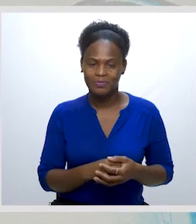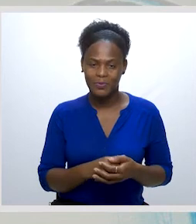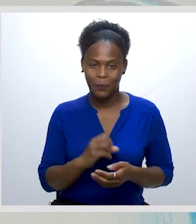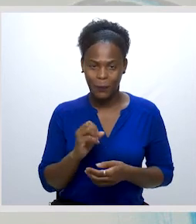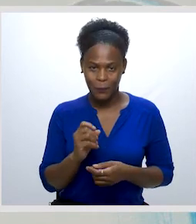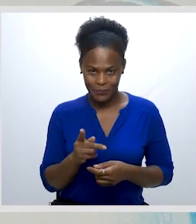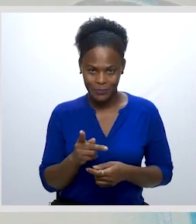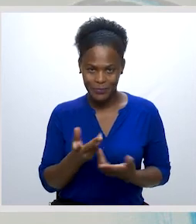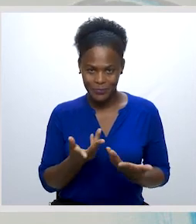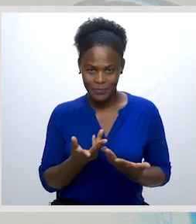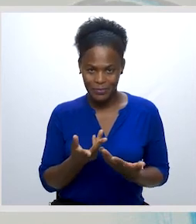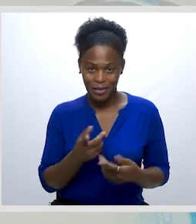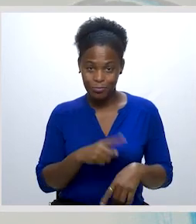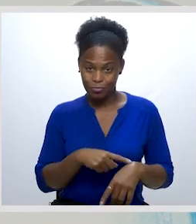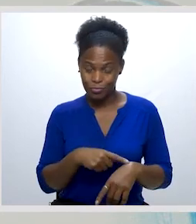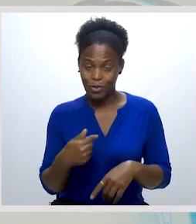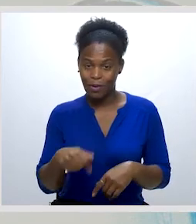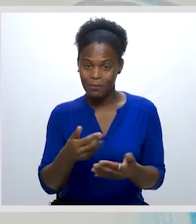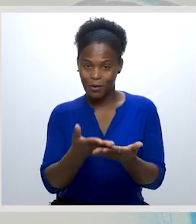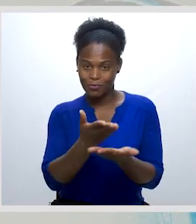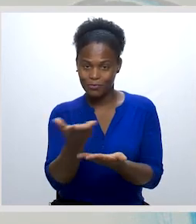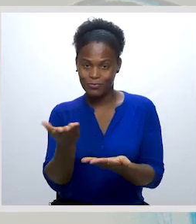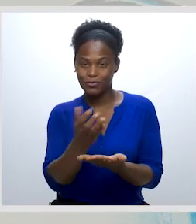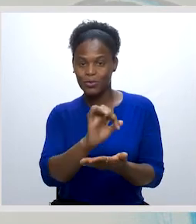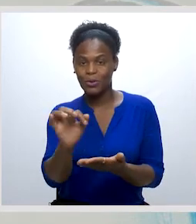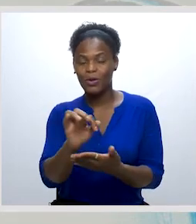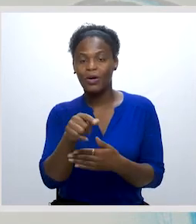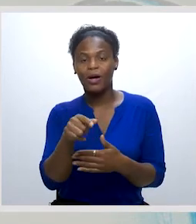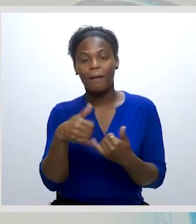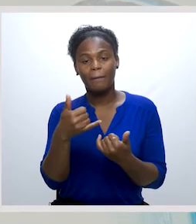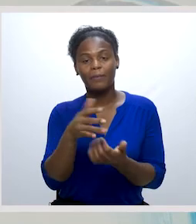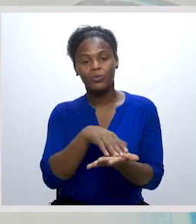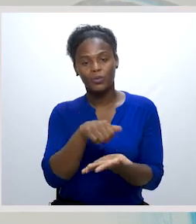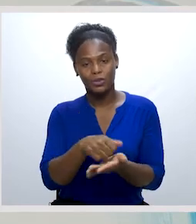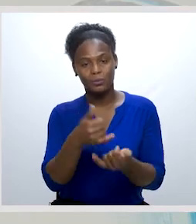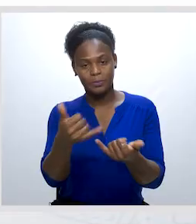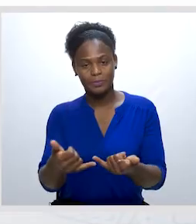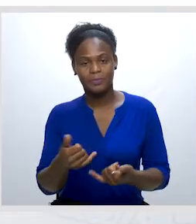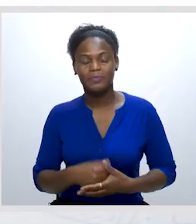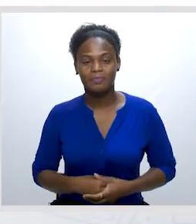D'accord? Je vous laisse un peu de temps et après on corrige.